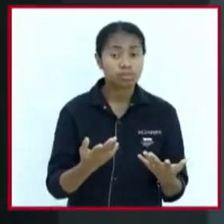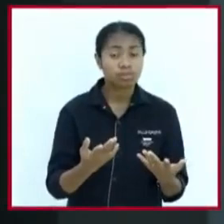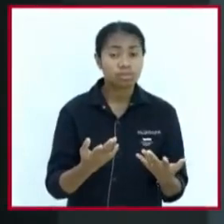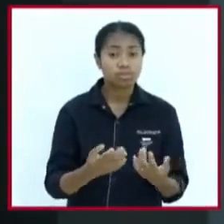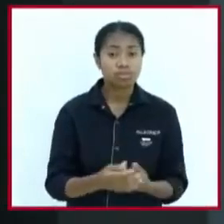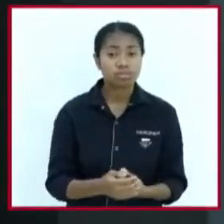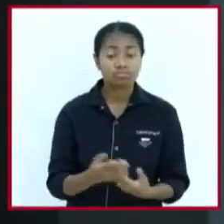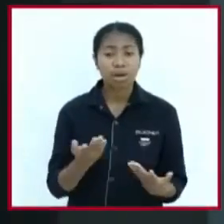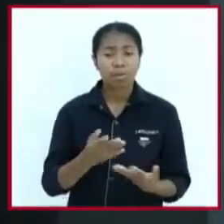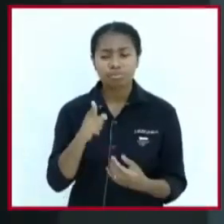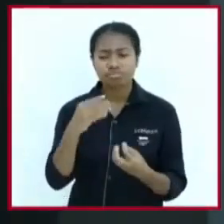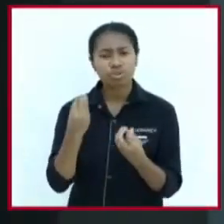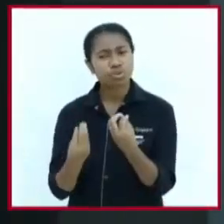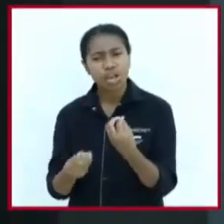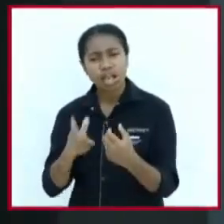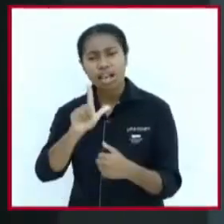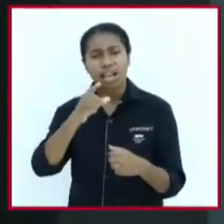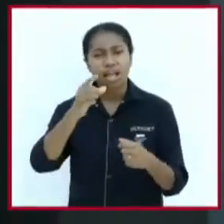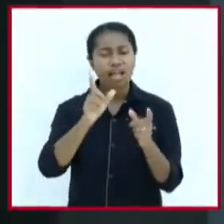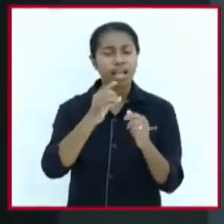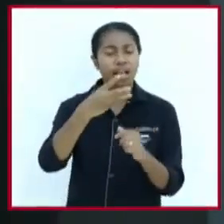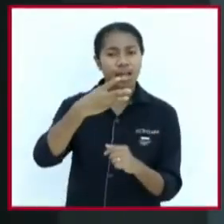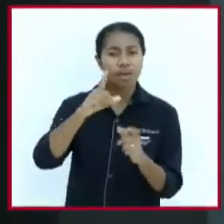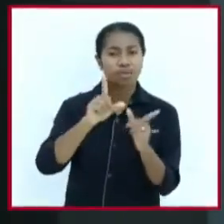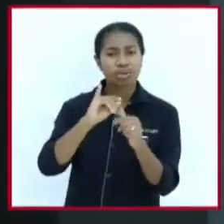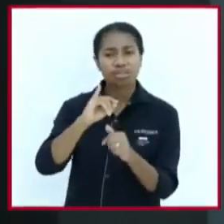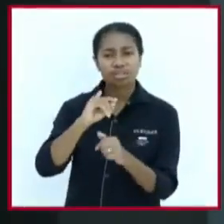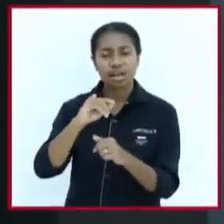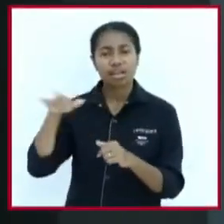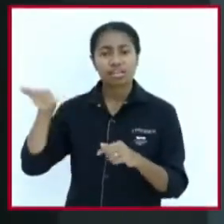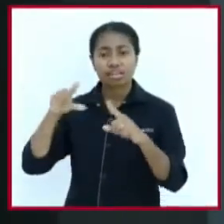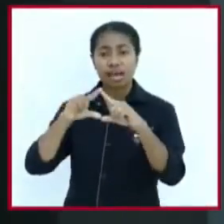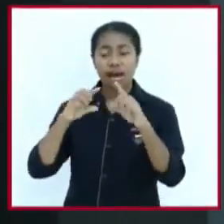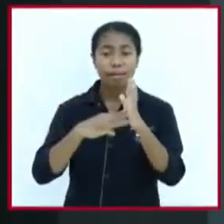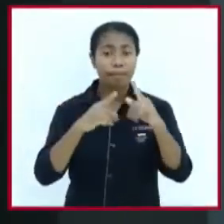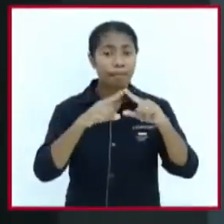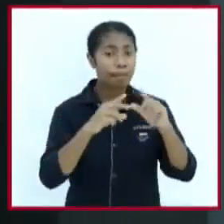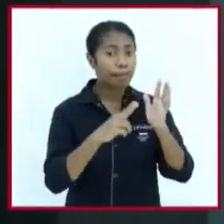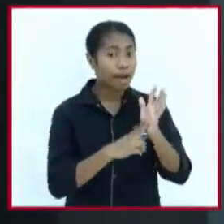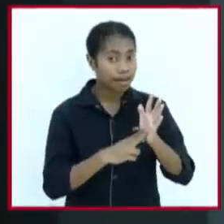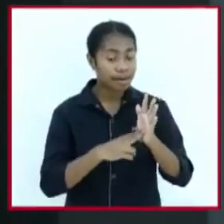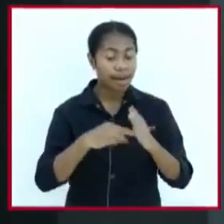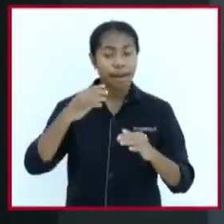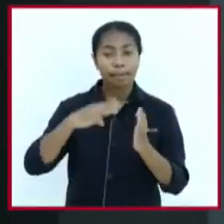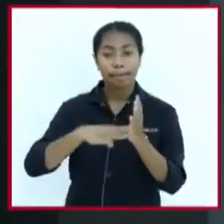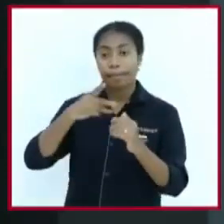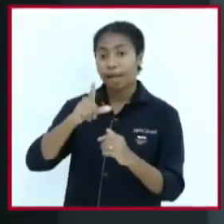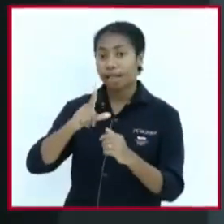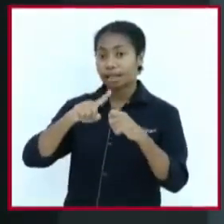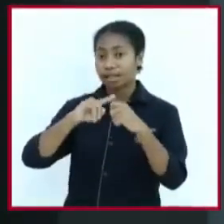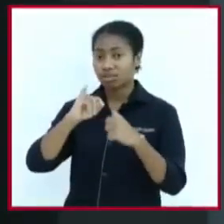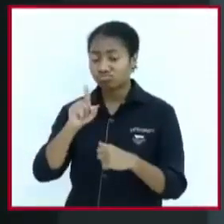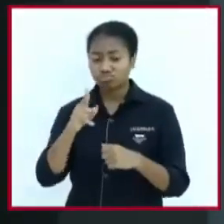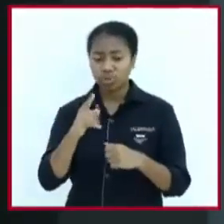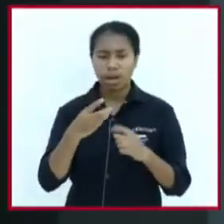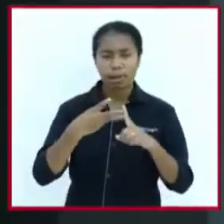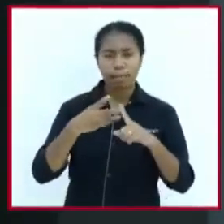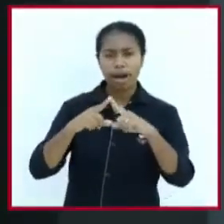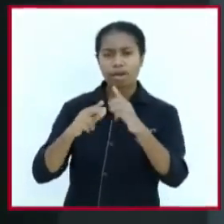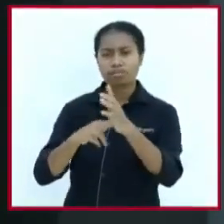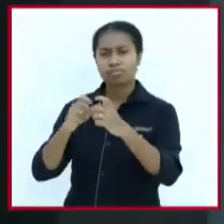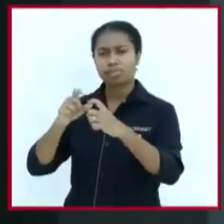turunan Lewi sedang kencang melchizedek dan Abraham itu bangsa Israel pun belum ada